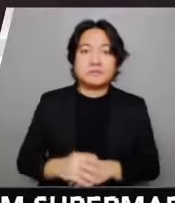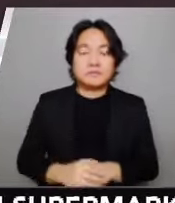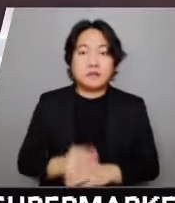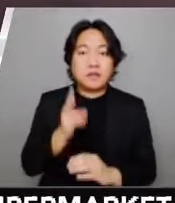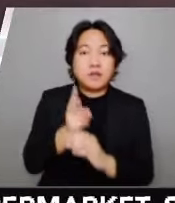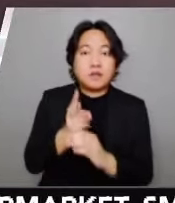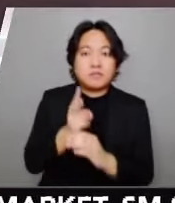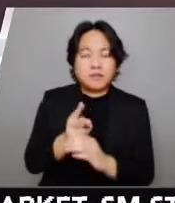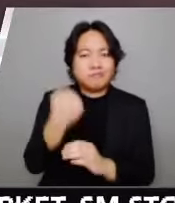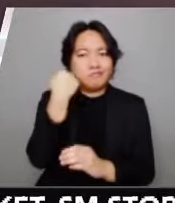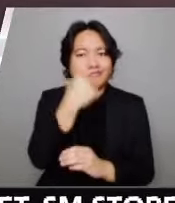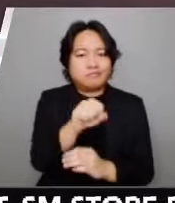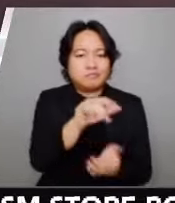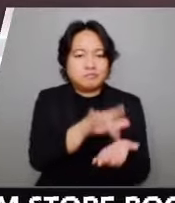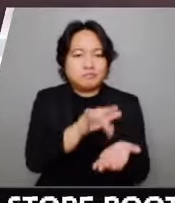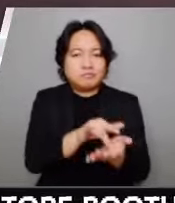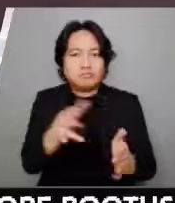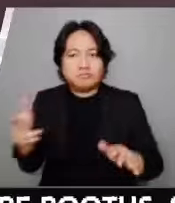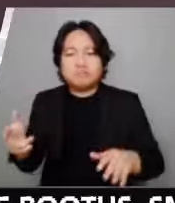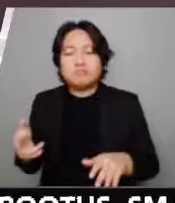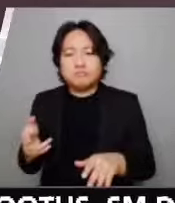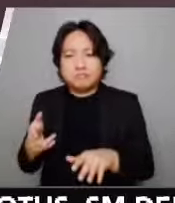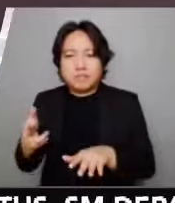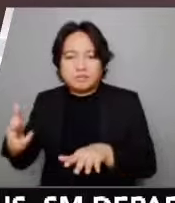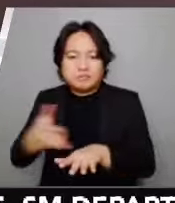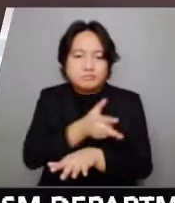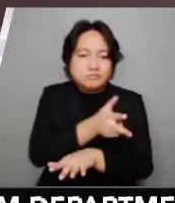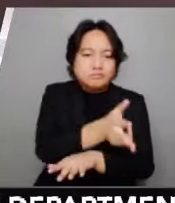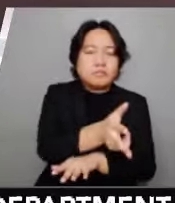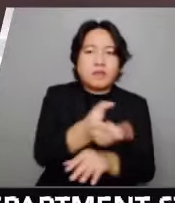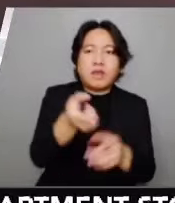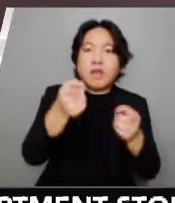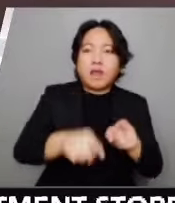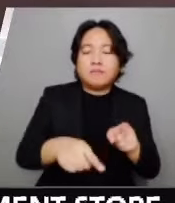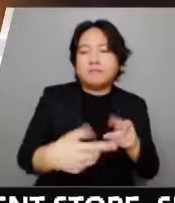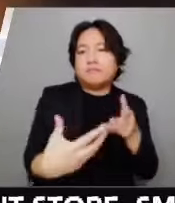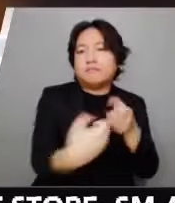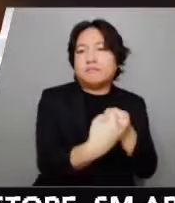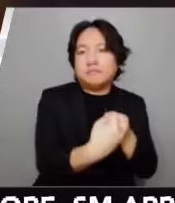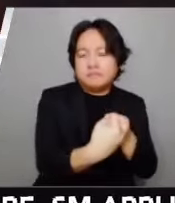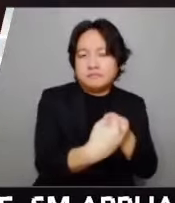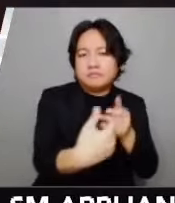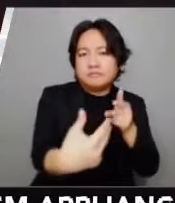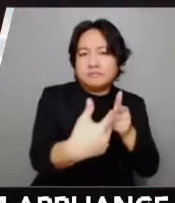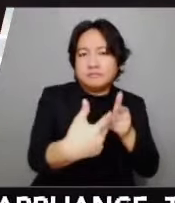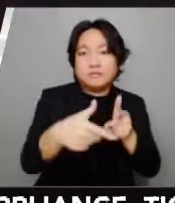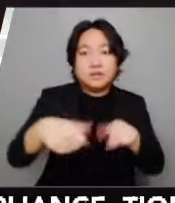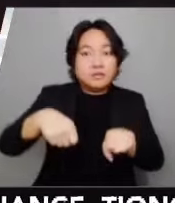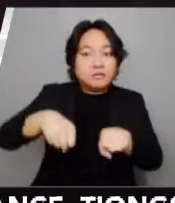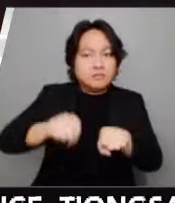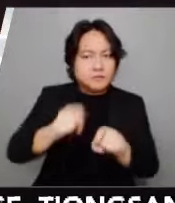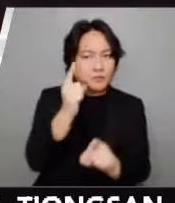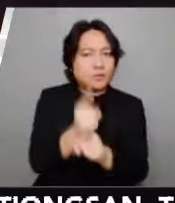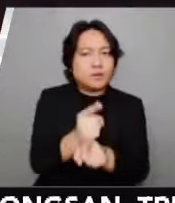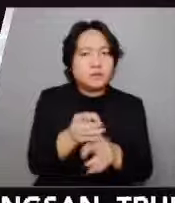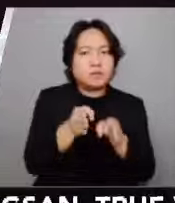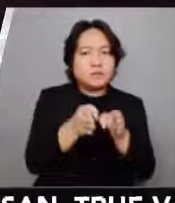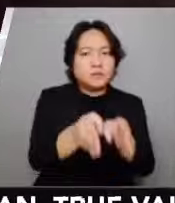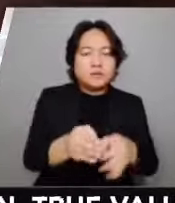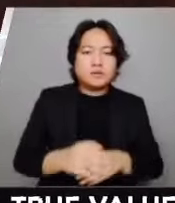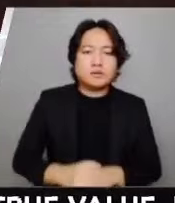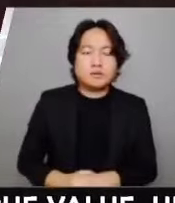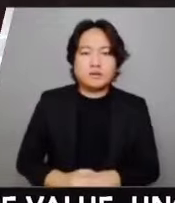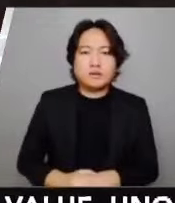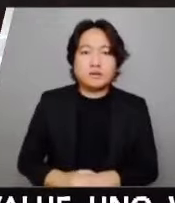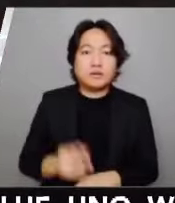matapos mag-overtake sa isang tricycle, kaya nasalpok nito ang motorsiklo na nasa tamang linya. Matinding sugat ang tinamo ng mag-amang magkaangkas sa